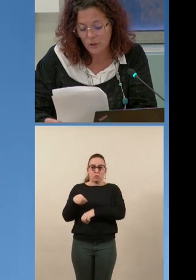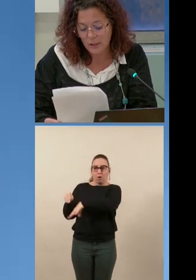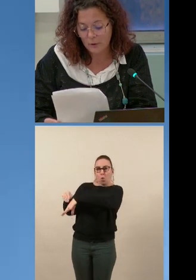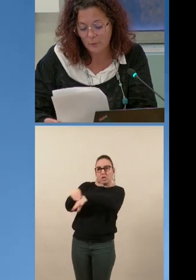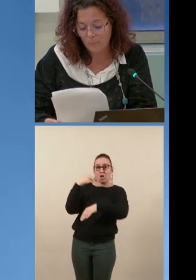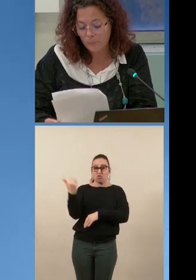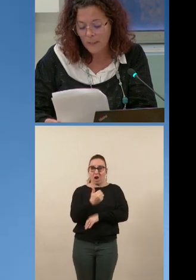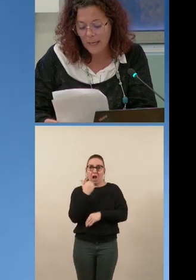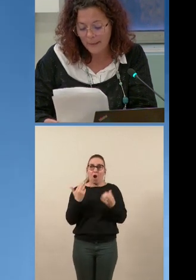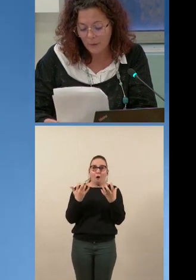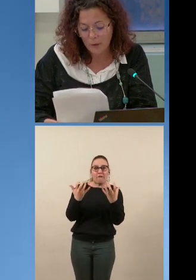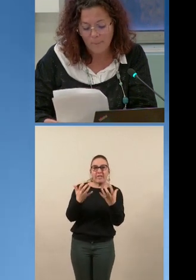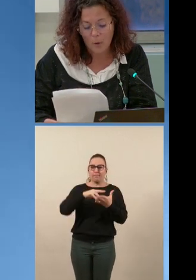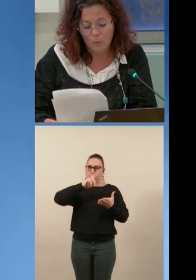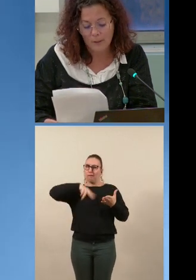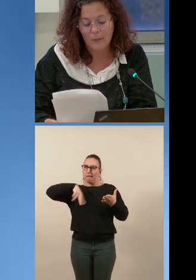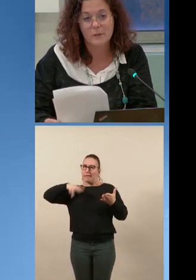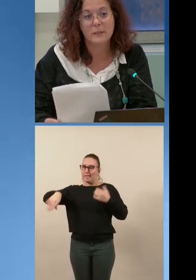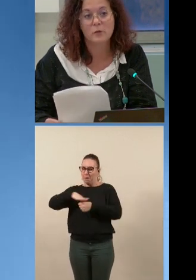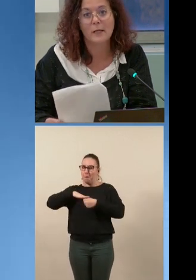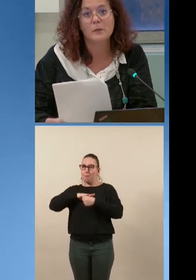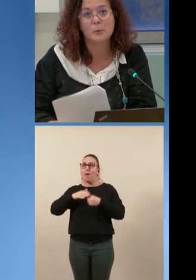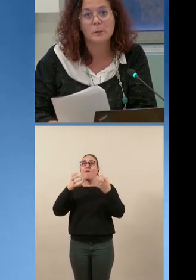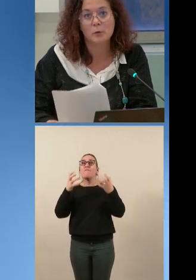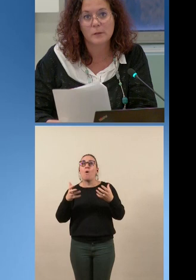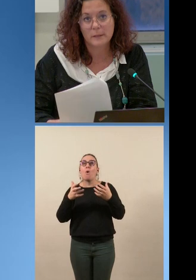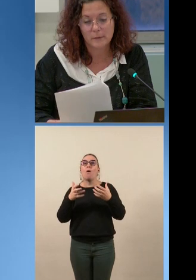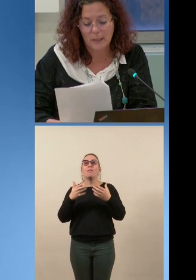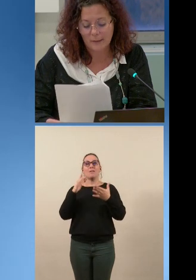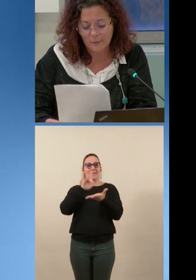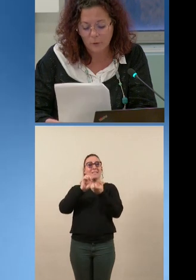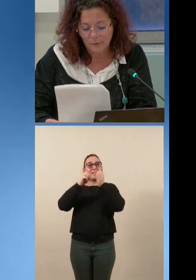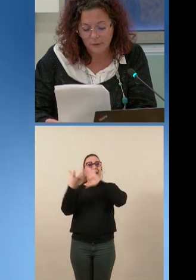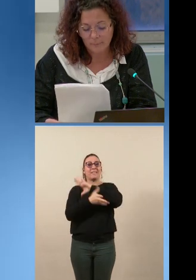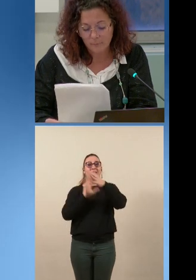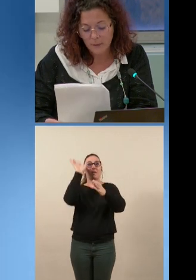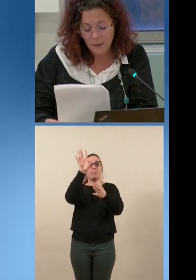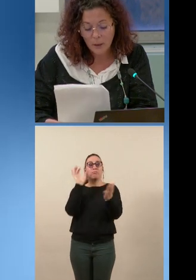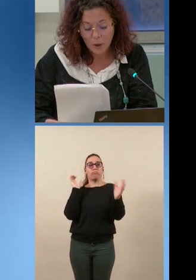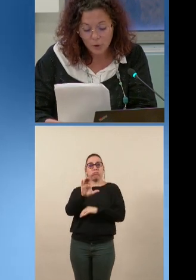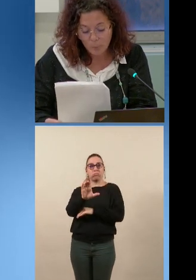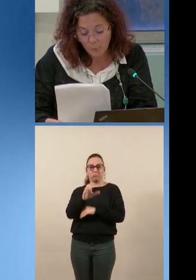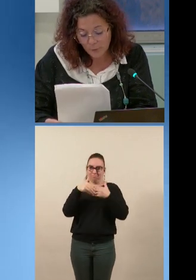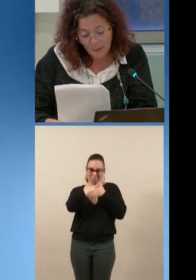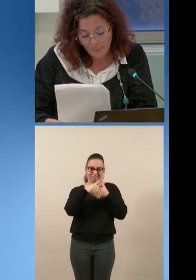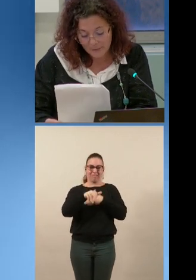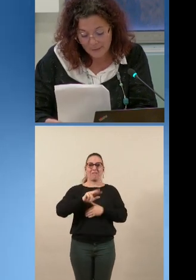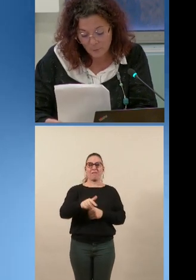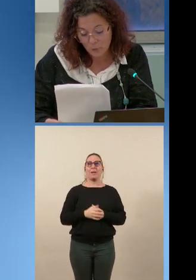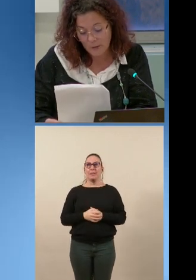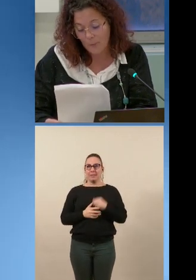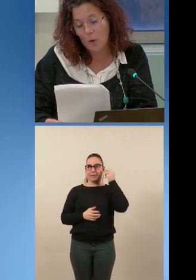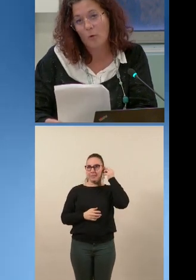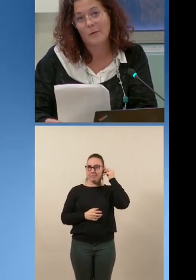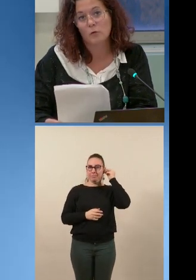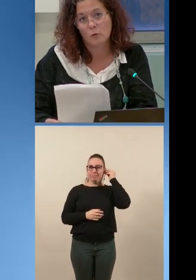chacune et chacun à lire le rapport complet lorsqu'il sera disponible sur le site internet de la ville je profite de la présentation